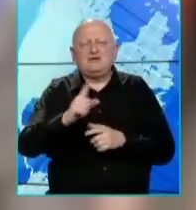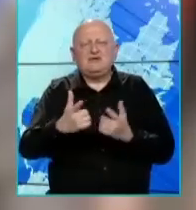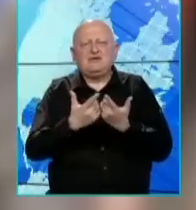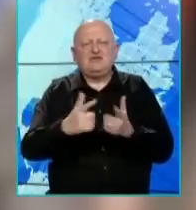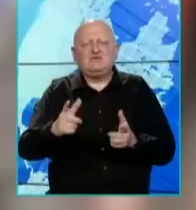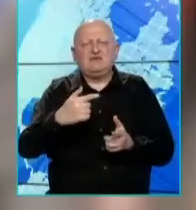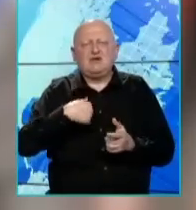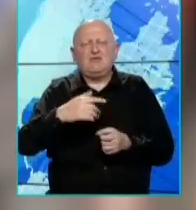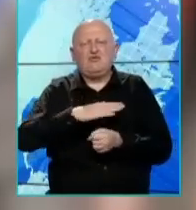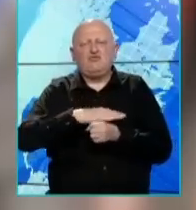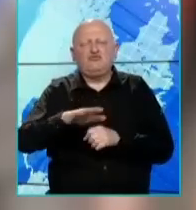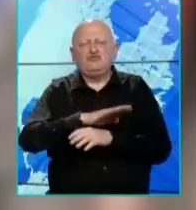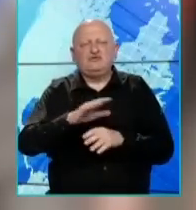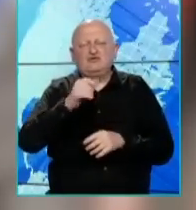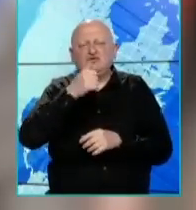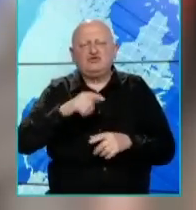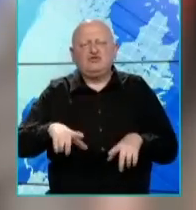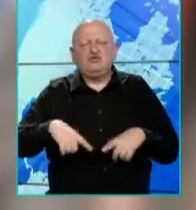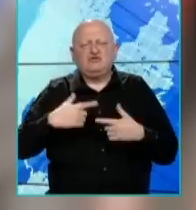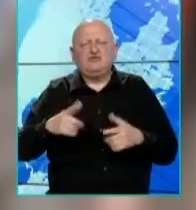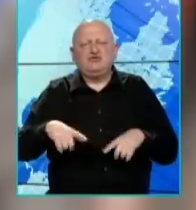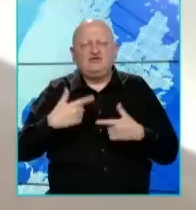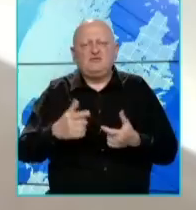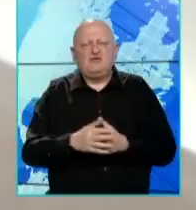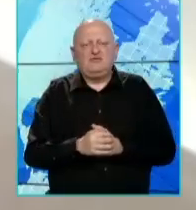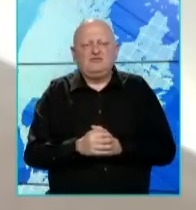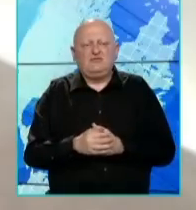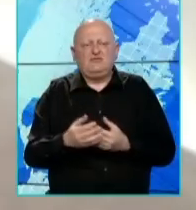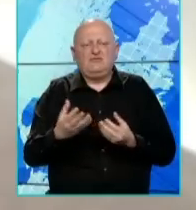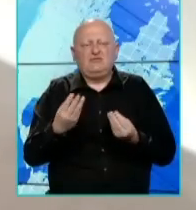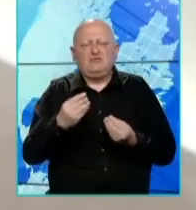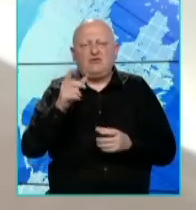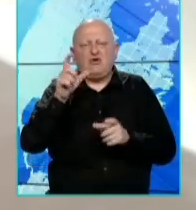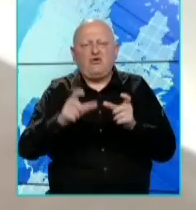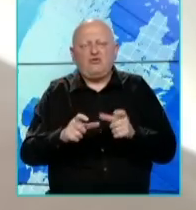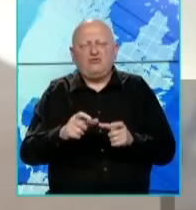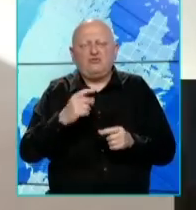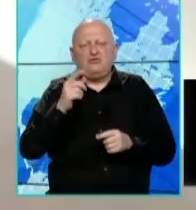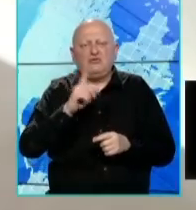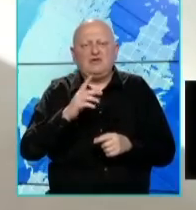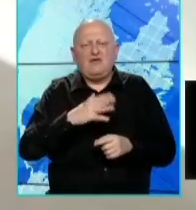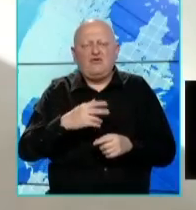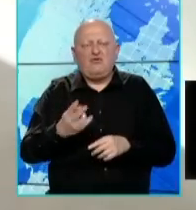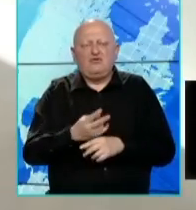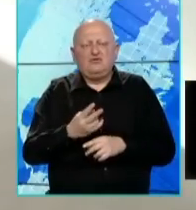dozvolite da vama i nama unište sve za što smo živjeli i živimo. Mnogi ljudi koji ne vole ovu zemlju